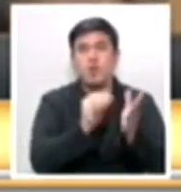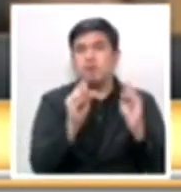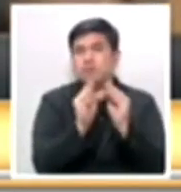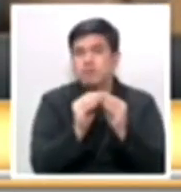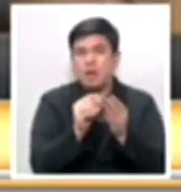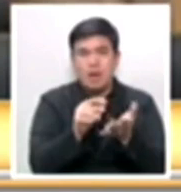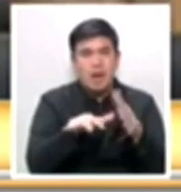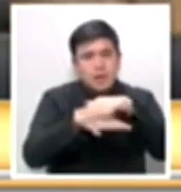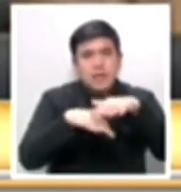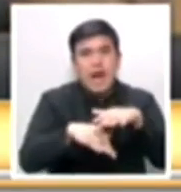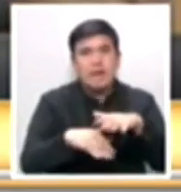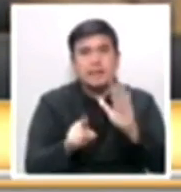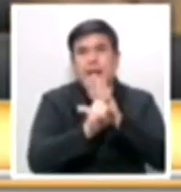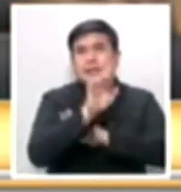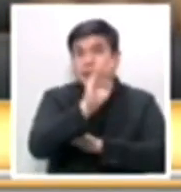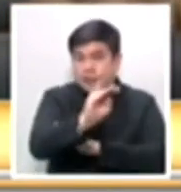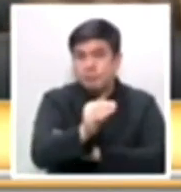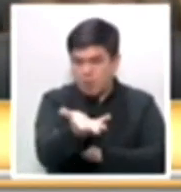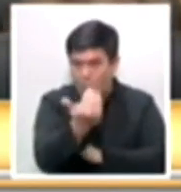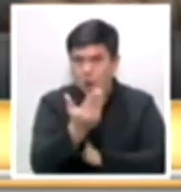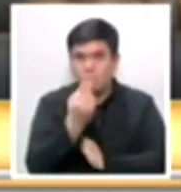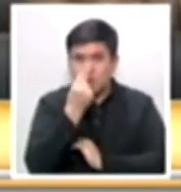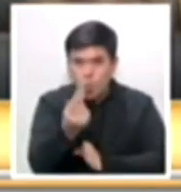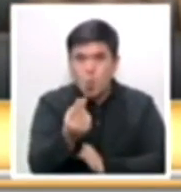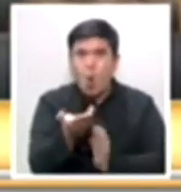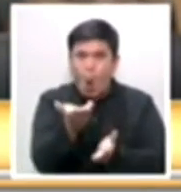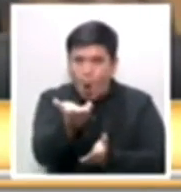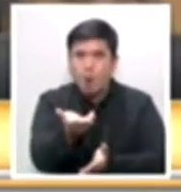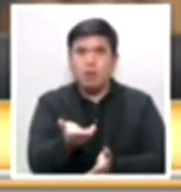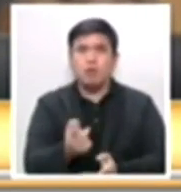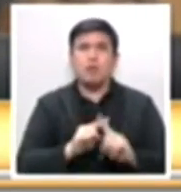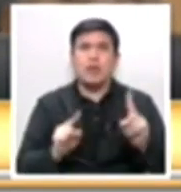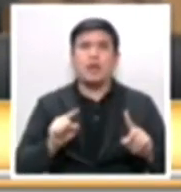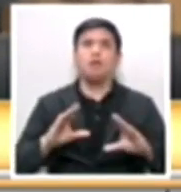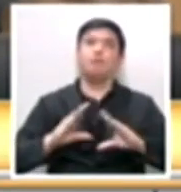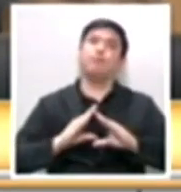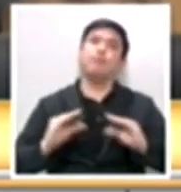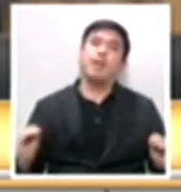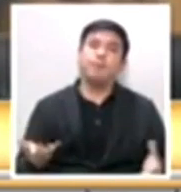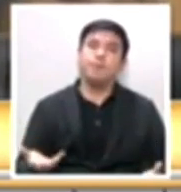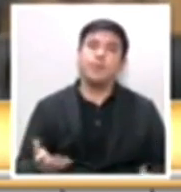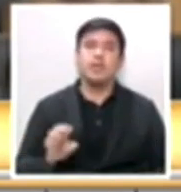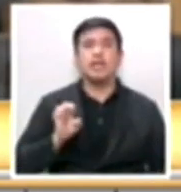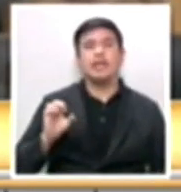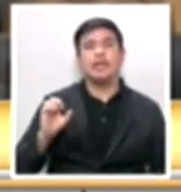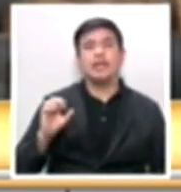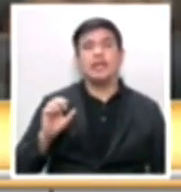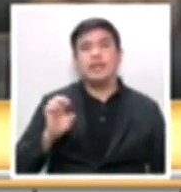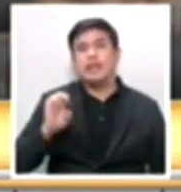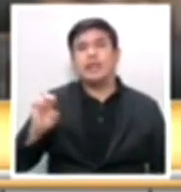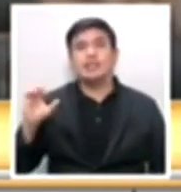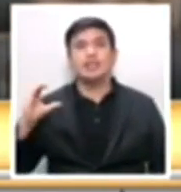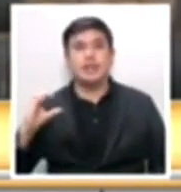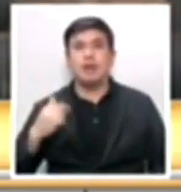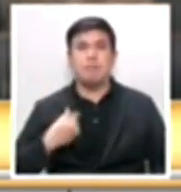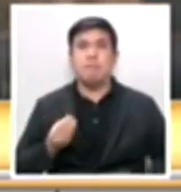บันทึกการประชุมที่ลงไปรับฟังความคิดเห็นมาซึ่งผมขอไปแล้วแล้วท่านสำนักงาน EC ตอบกลับมาว่าไม่ยินย